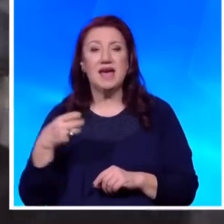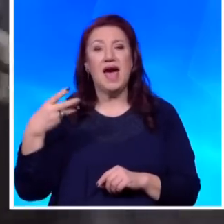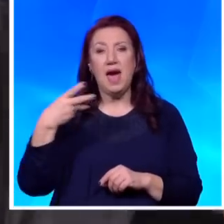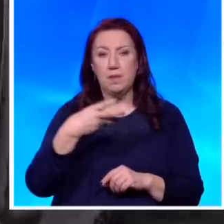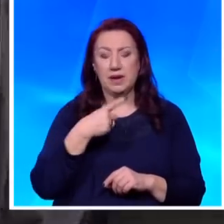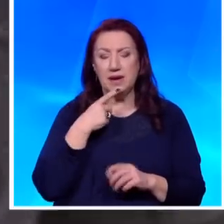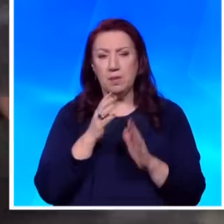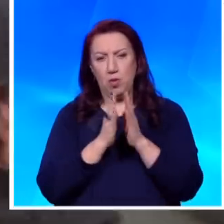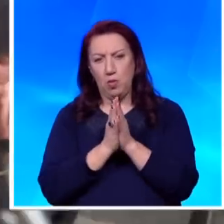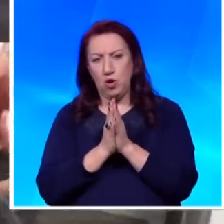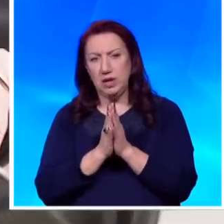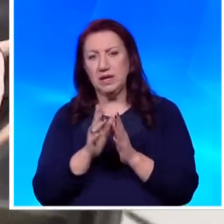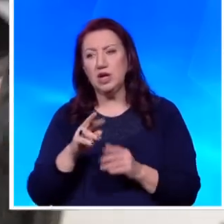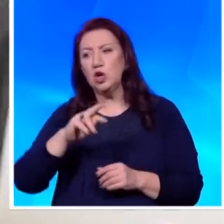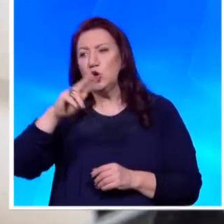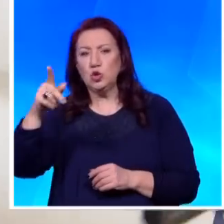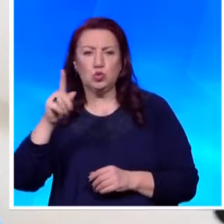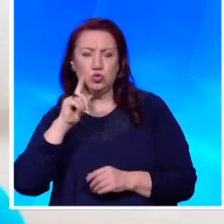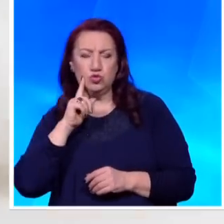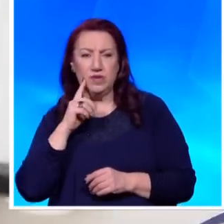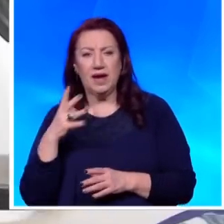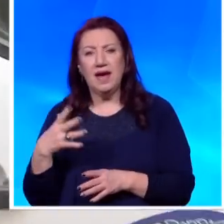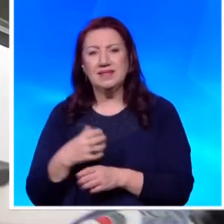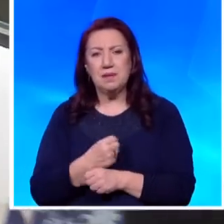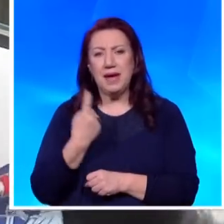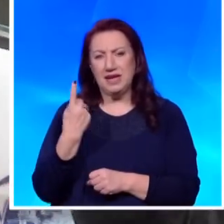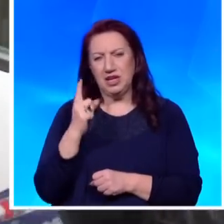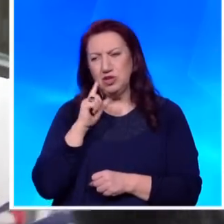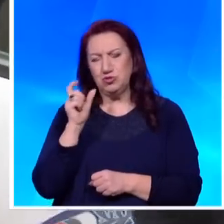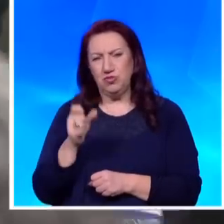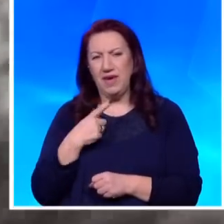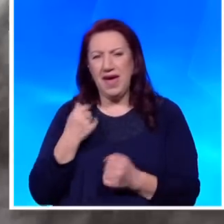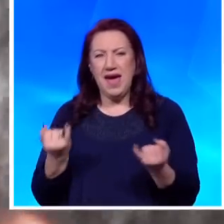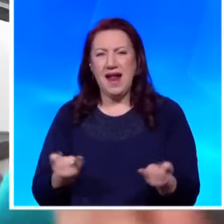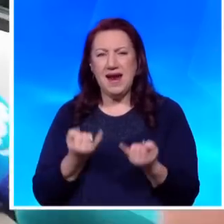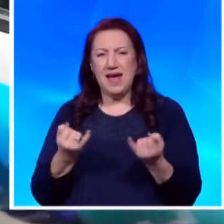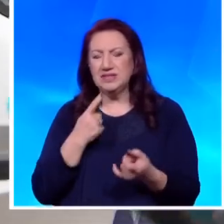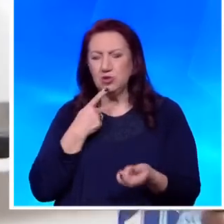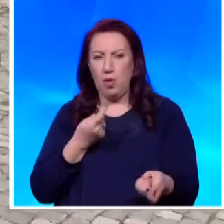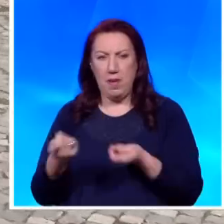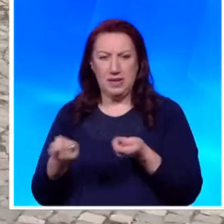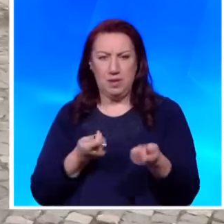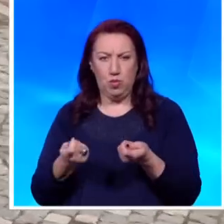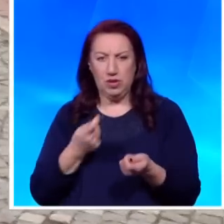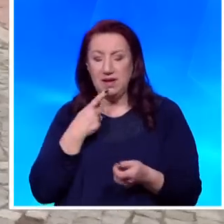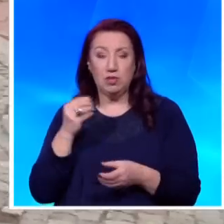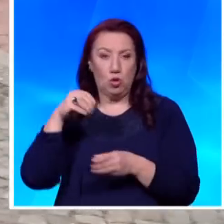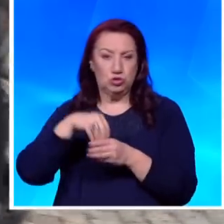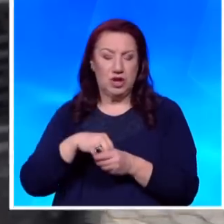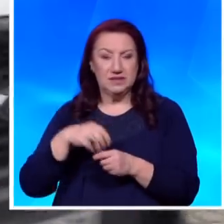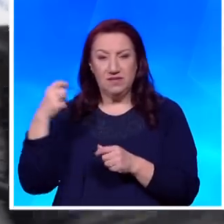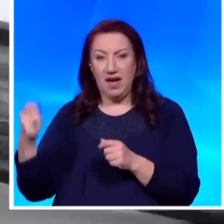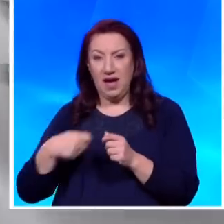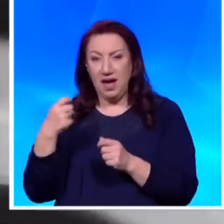помолили общ познат да намери лице, което да бъде лесно манипулирано за участие в клип, съобщиха днес от прокуратурата.